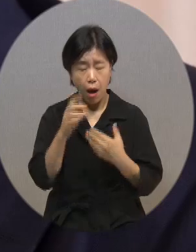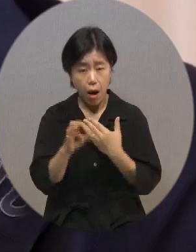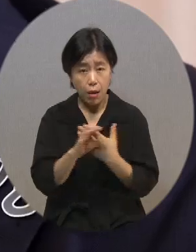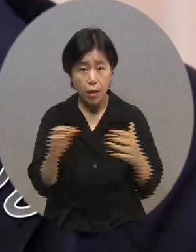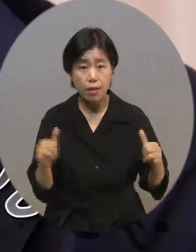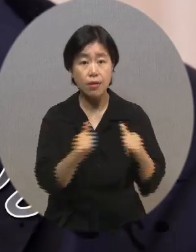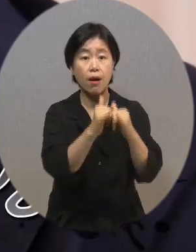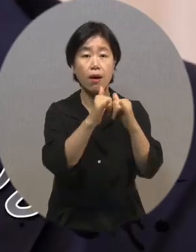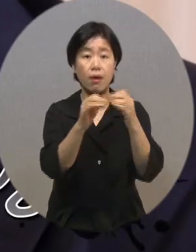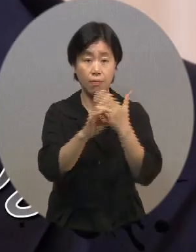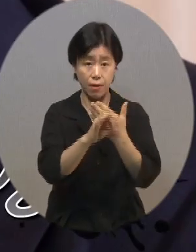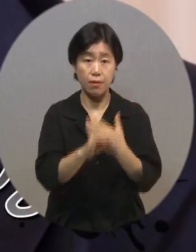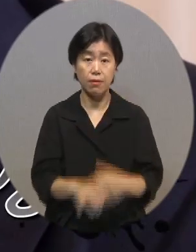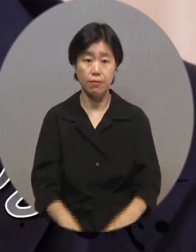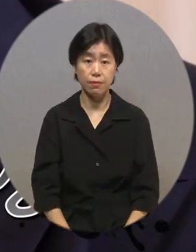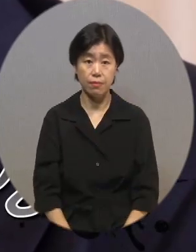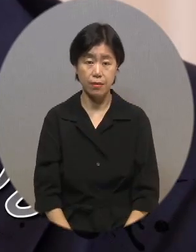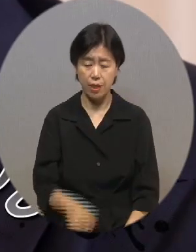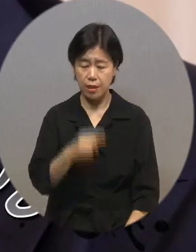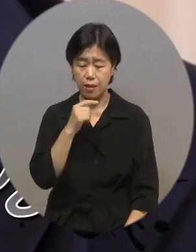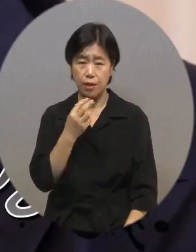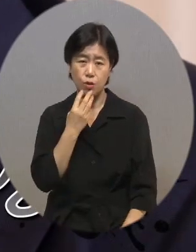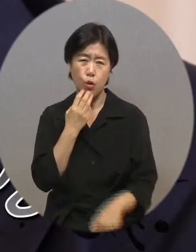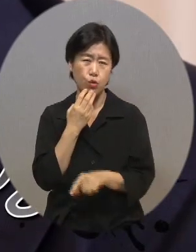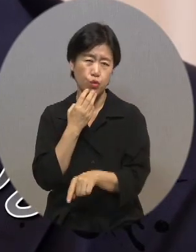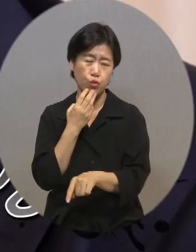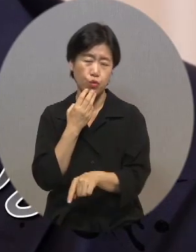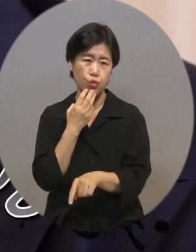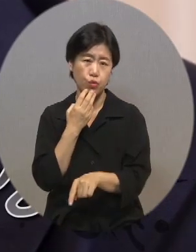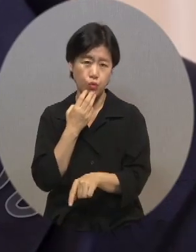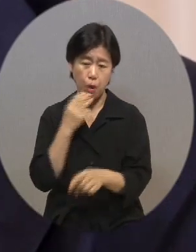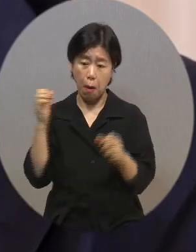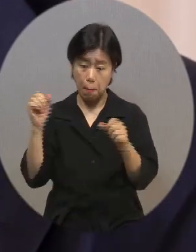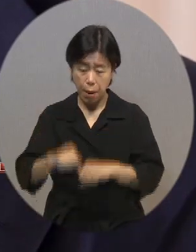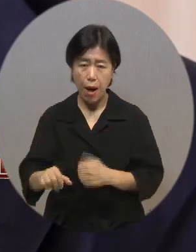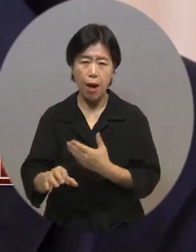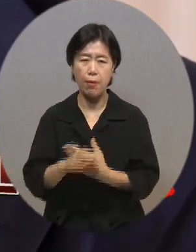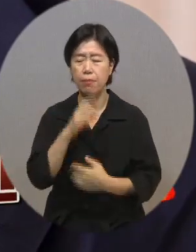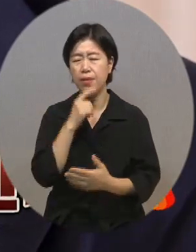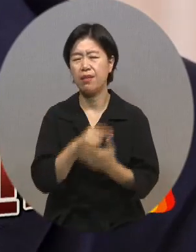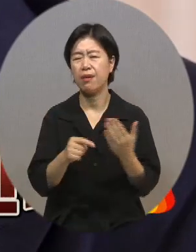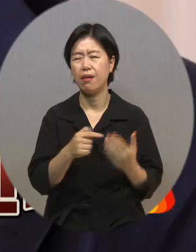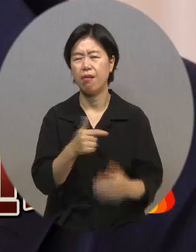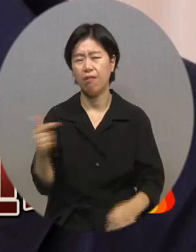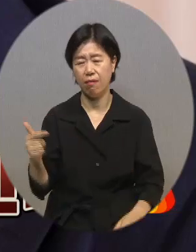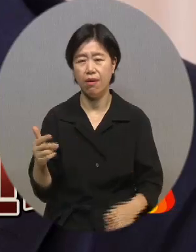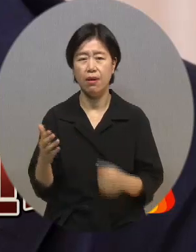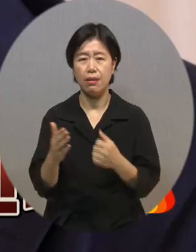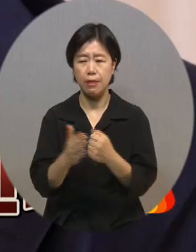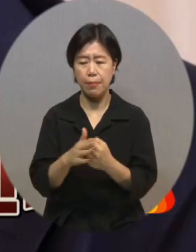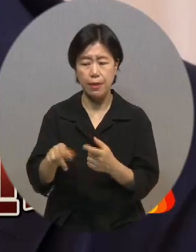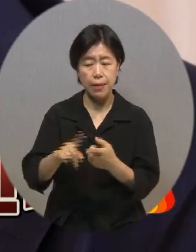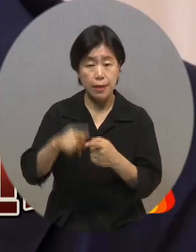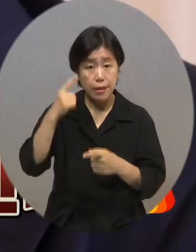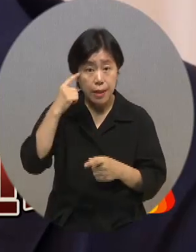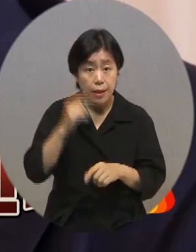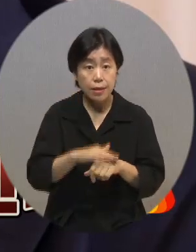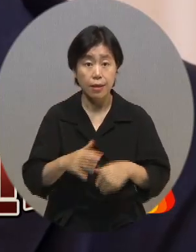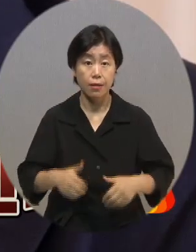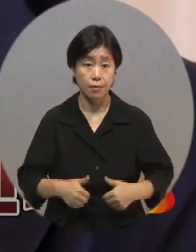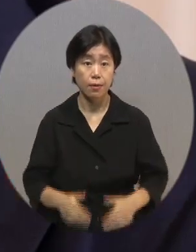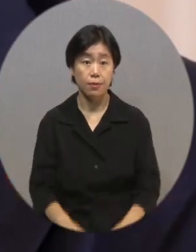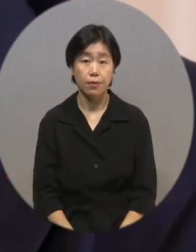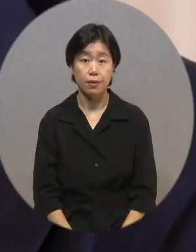우리가 훨씬 더 피해를 볼 수가 있기 때문에 이런 것들을 우리가 좀 잘 생각해서 해야 된다는